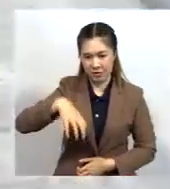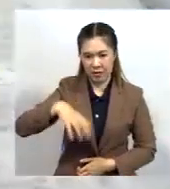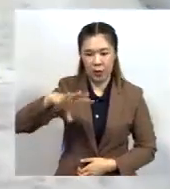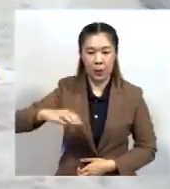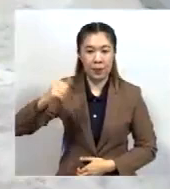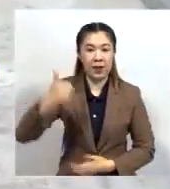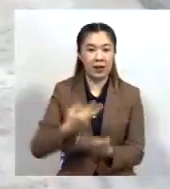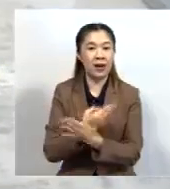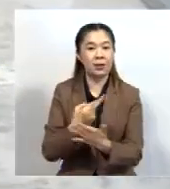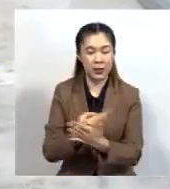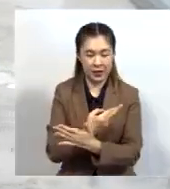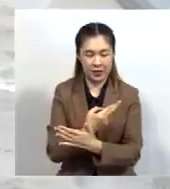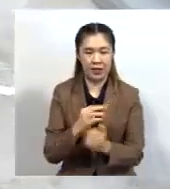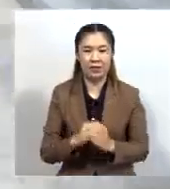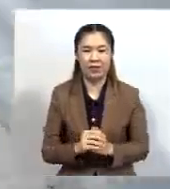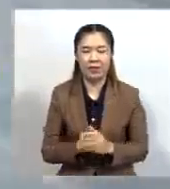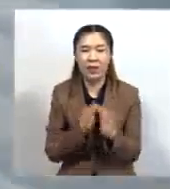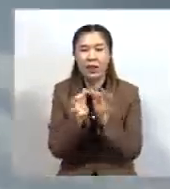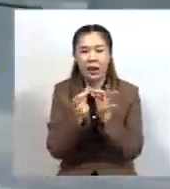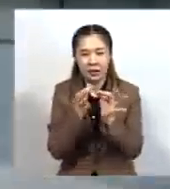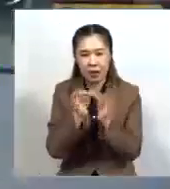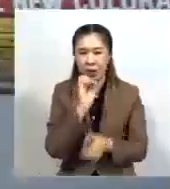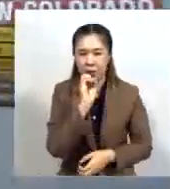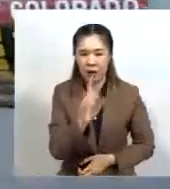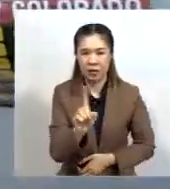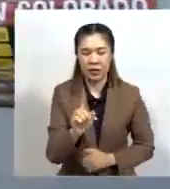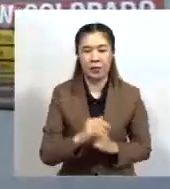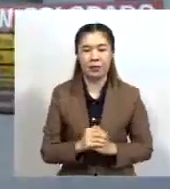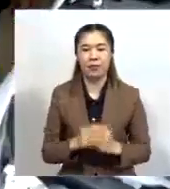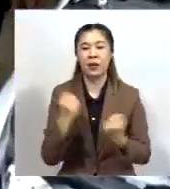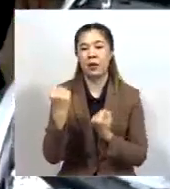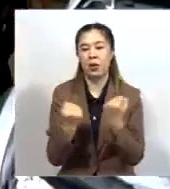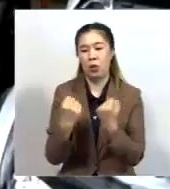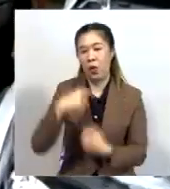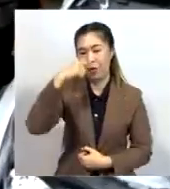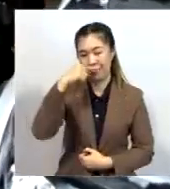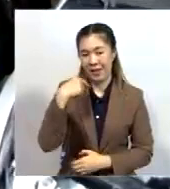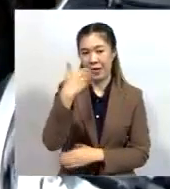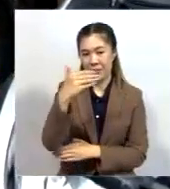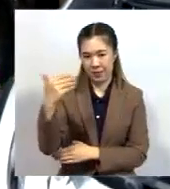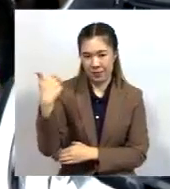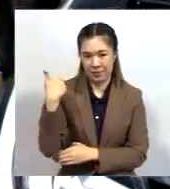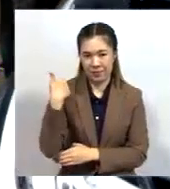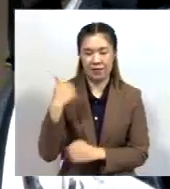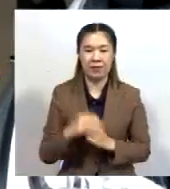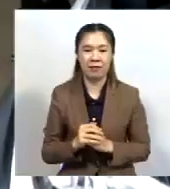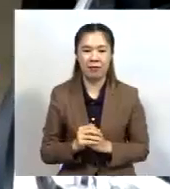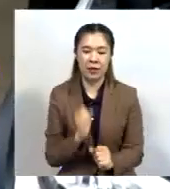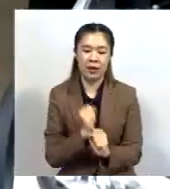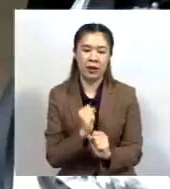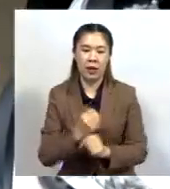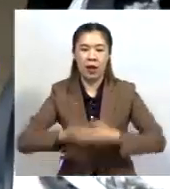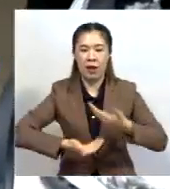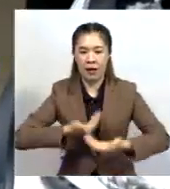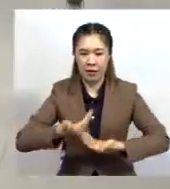ภอเมืองราชบุรีจังหวัดราชบุรีออกแถลงการยืนยันนะคะว่าเชฟโรเลตประเทศไทยและเชฟโรเลตชอเอราวัณยังคงดำเนินการข